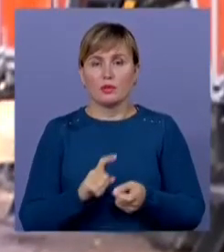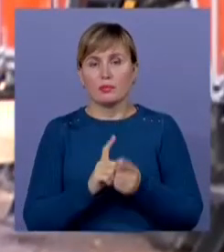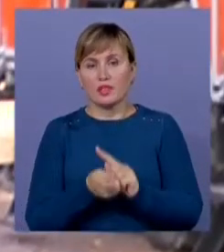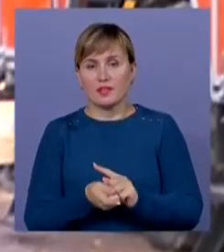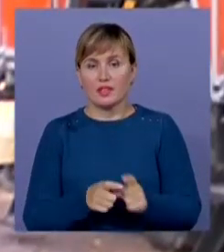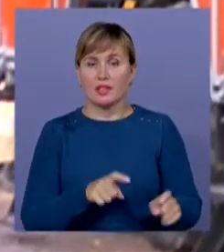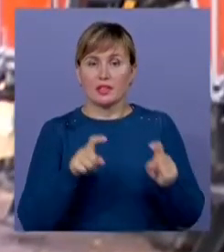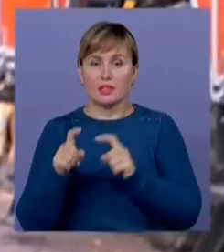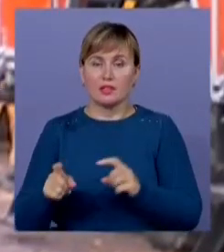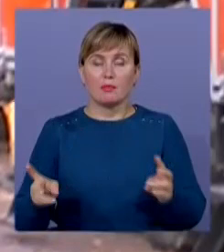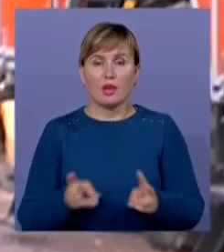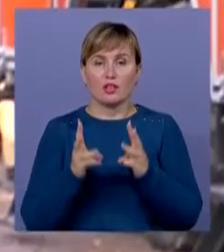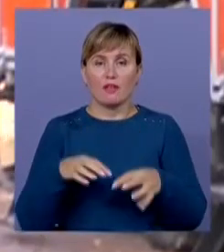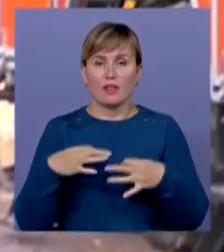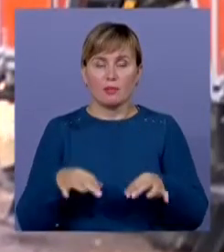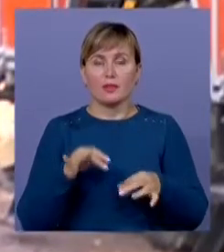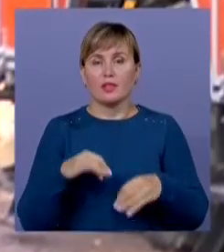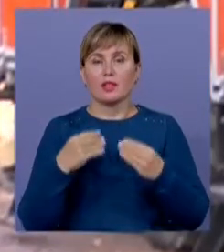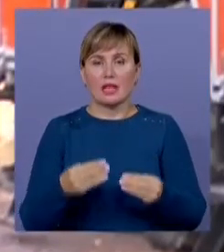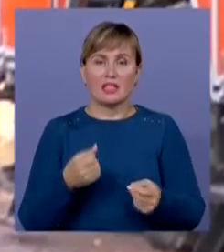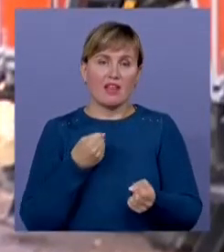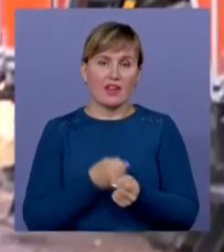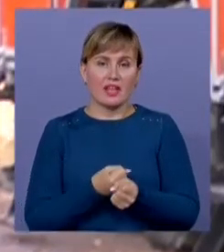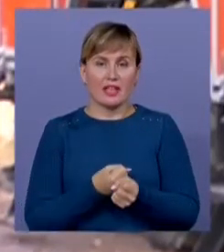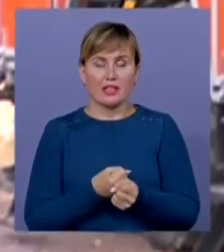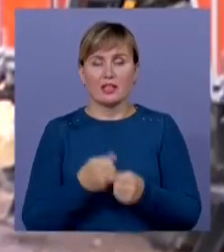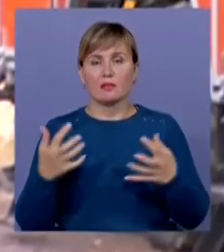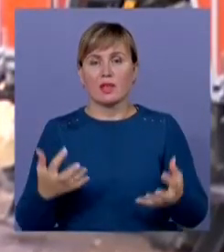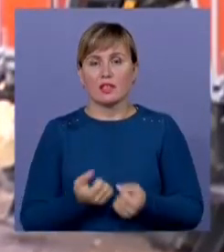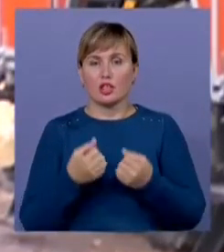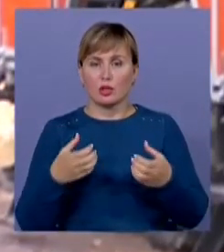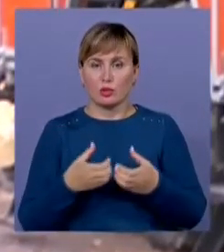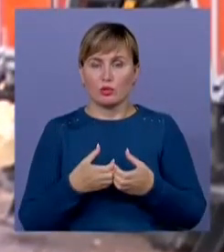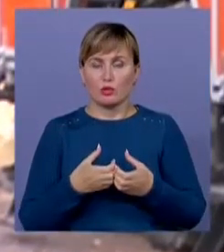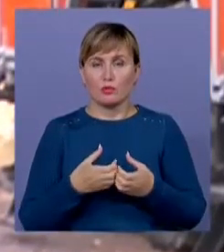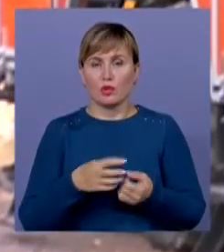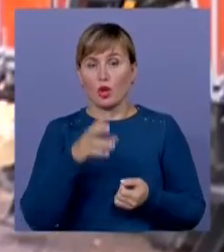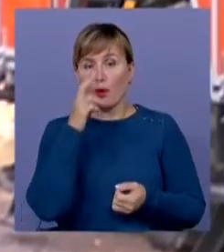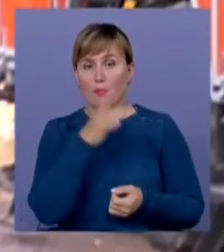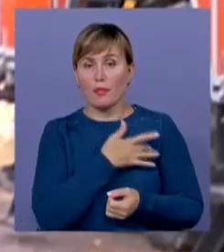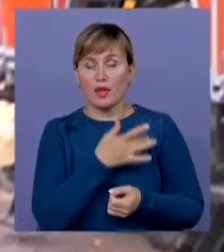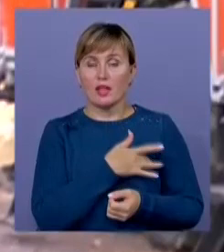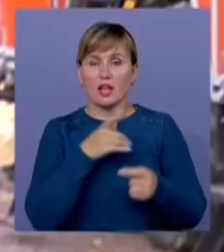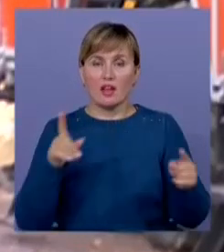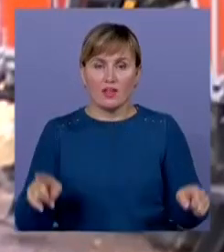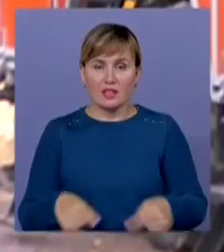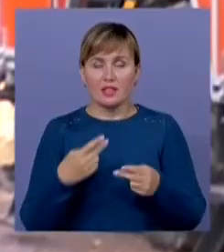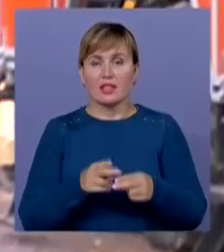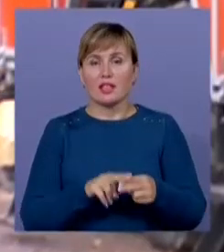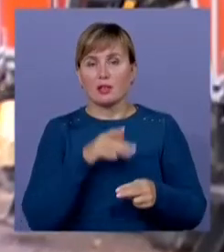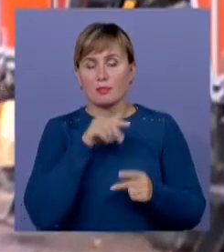нагрузку на пожарный автомобиль и таким образом дать аварийно-спасательным службам коммунальным восстановить за этот